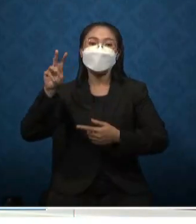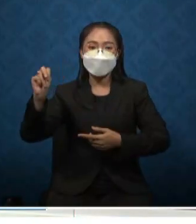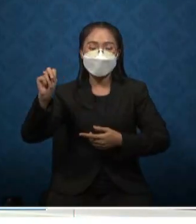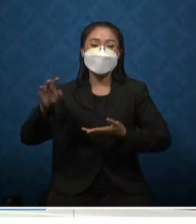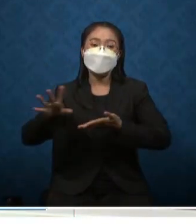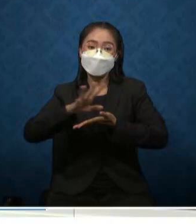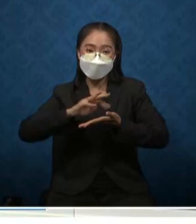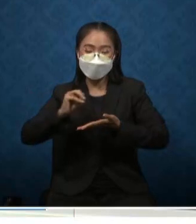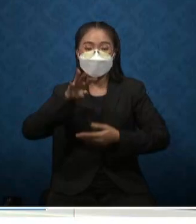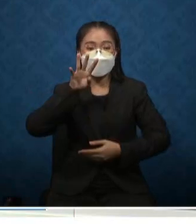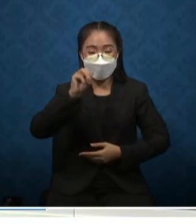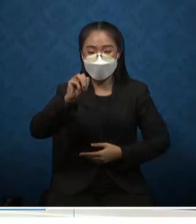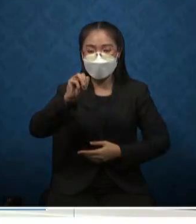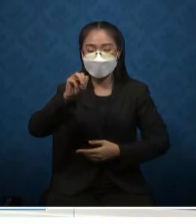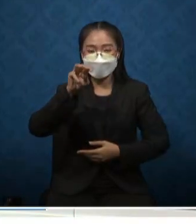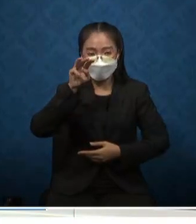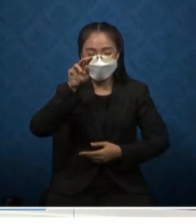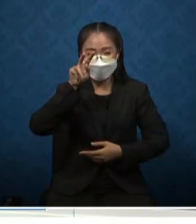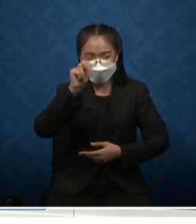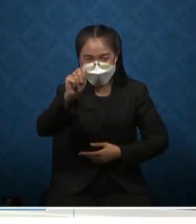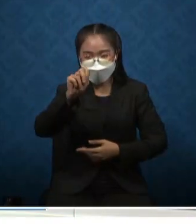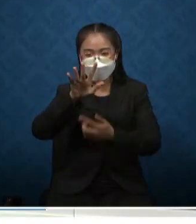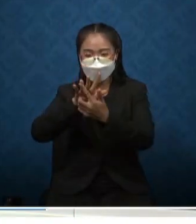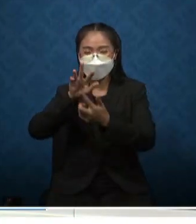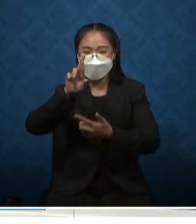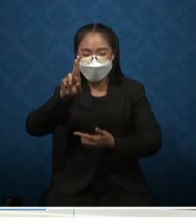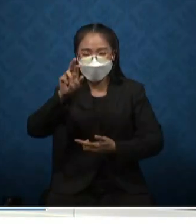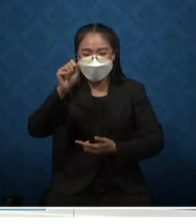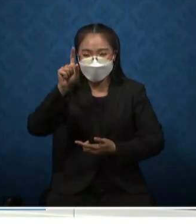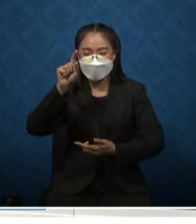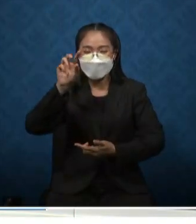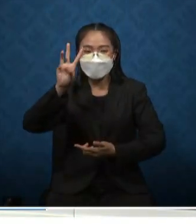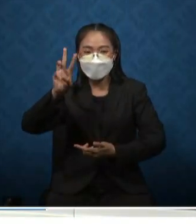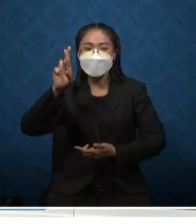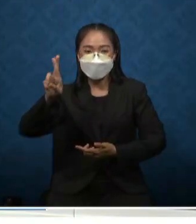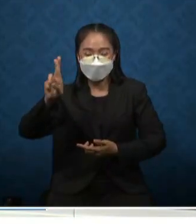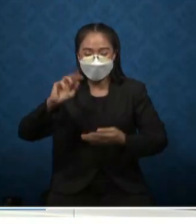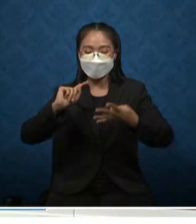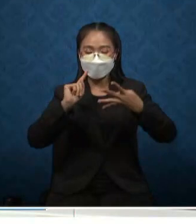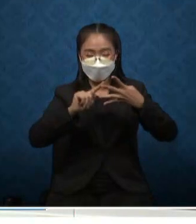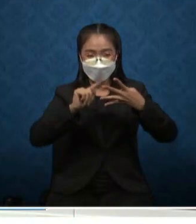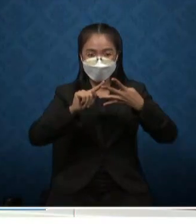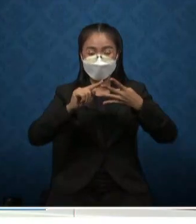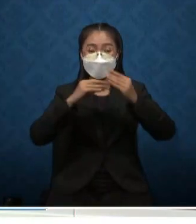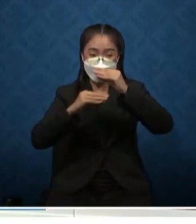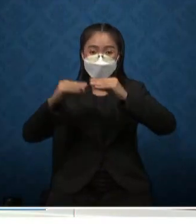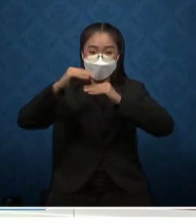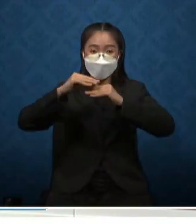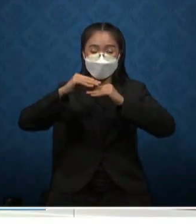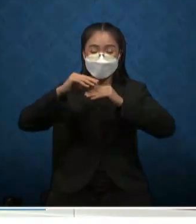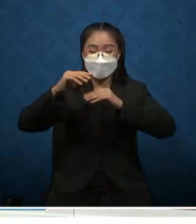นเรศวร 2โครงการพัฒนาระบบไฟฟ้าแบบโครงข่ายไฟฟ้าขนาดเล็กมาก